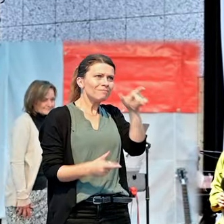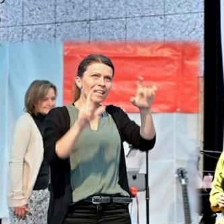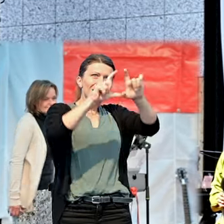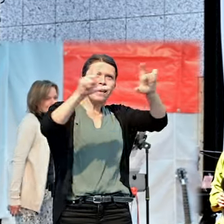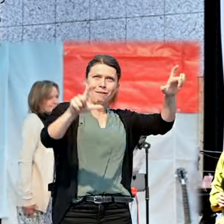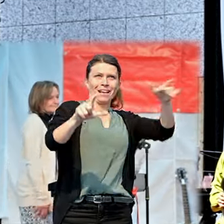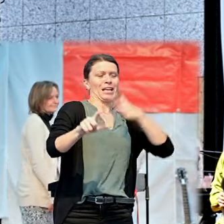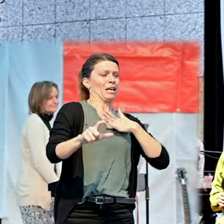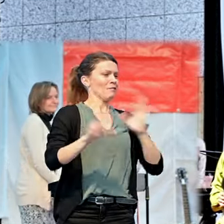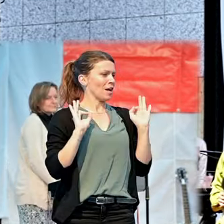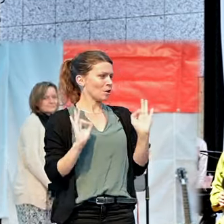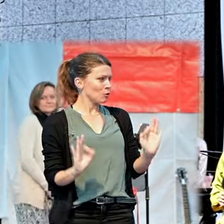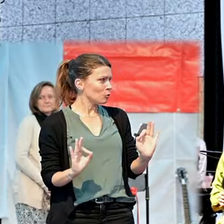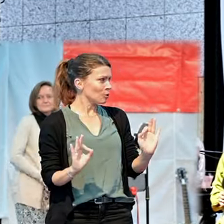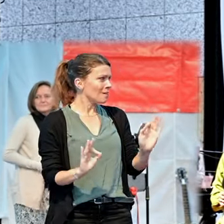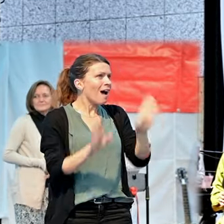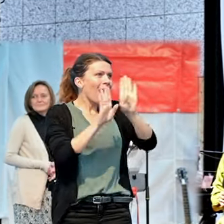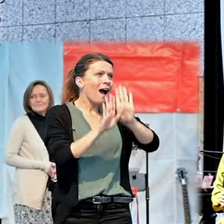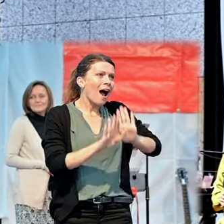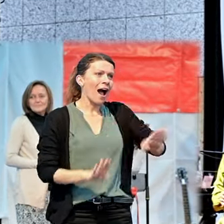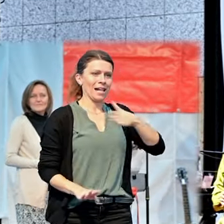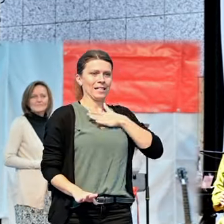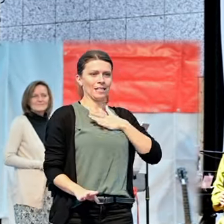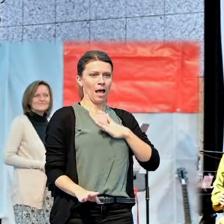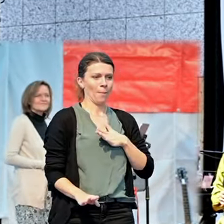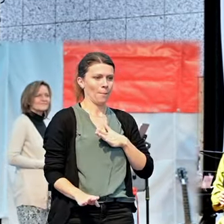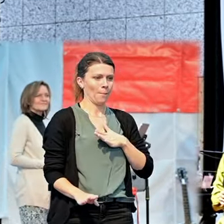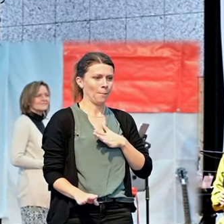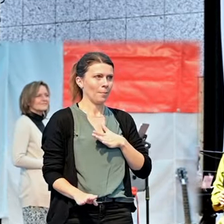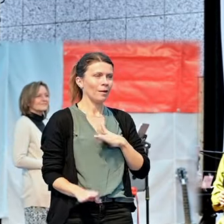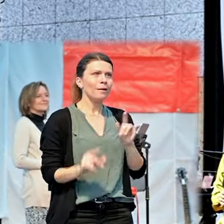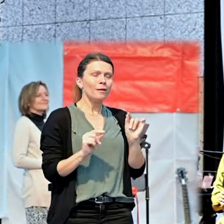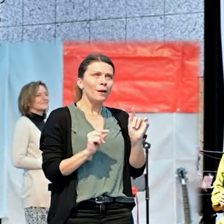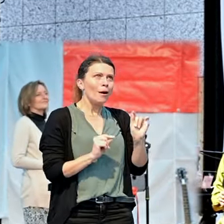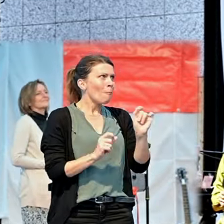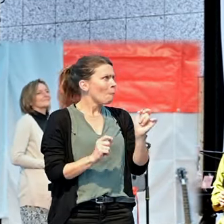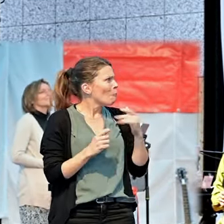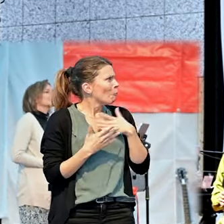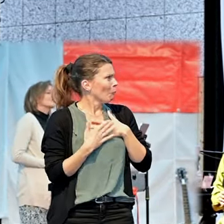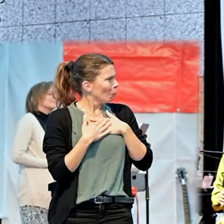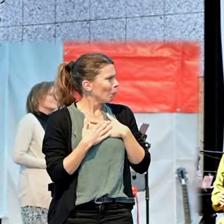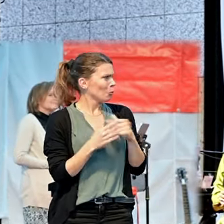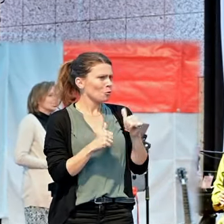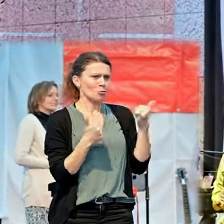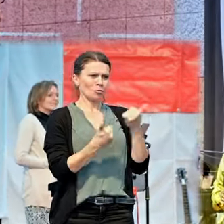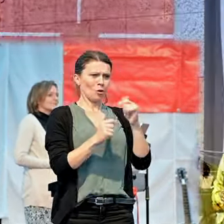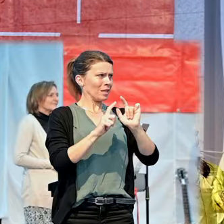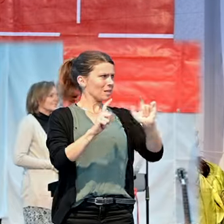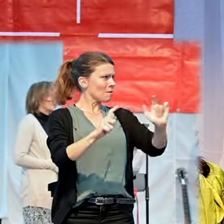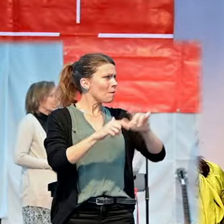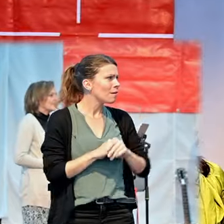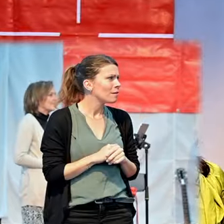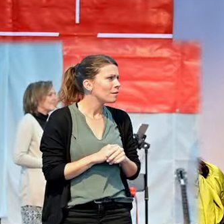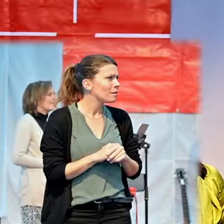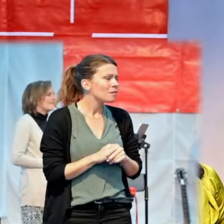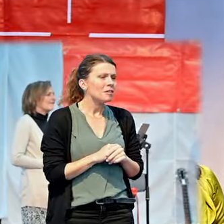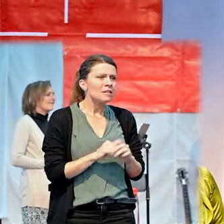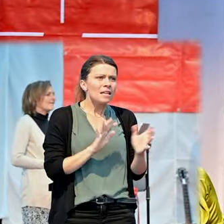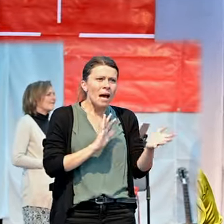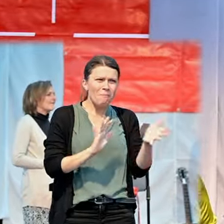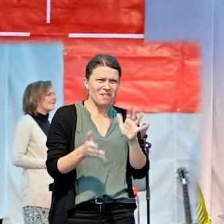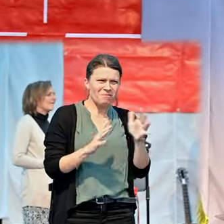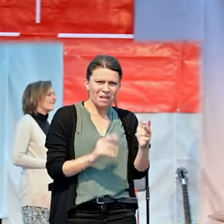richtig gut. Heilsam, das klingt schon bemerkenswert, oder? Und oft merkt man, was ist